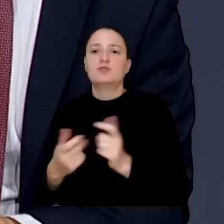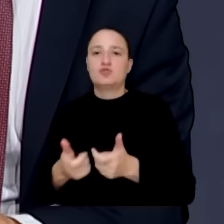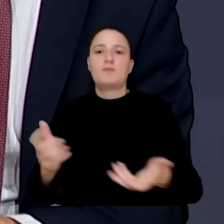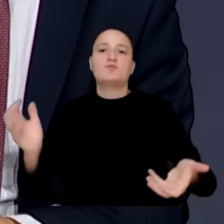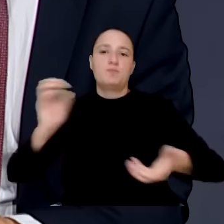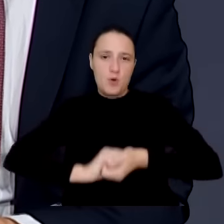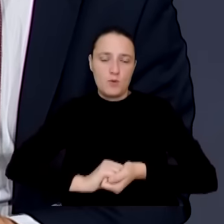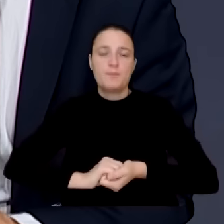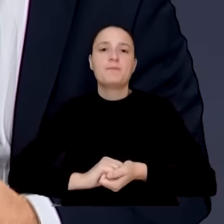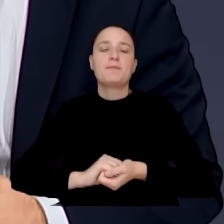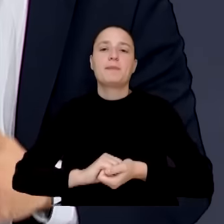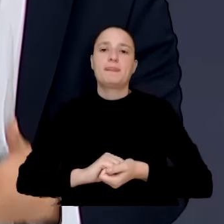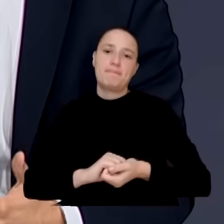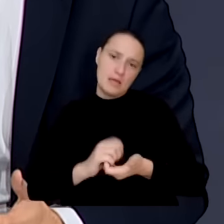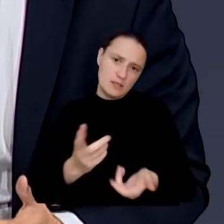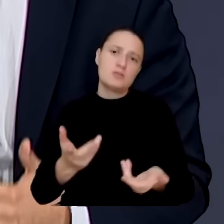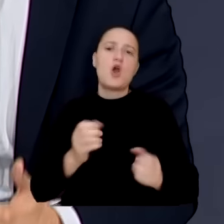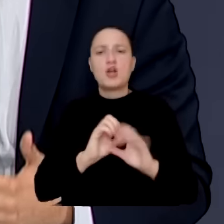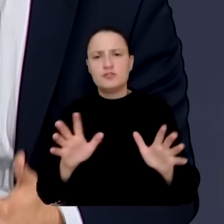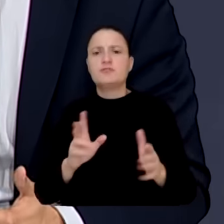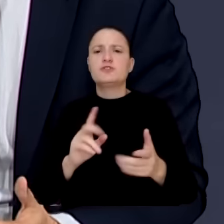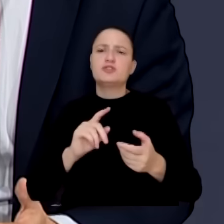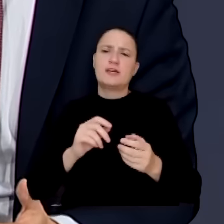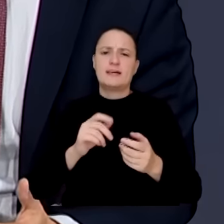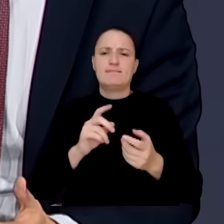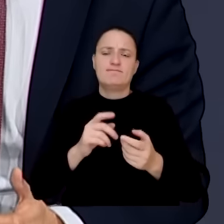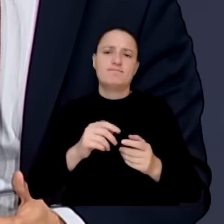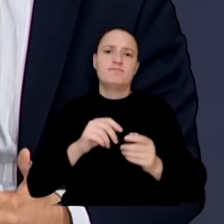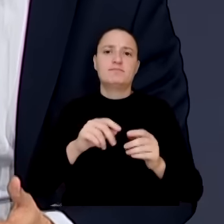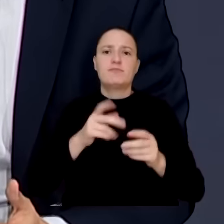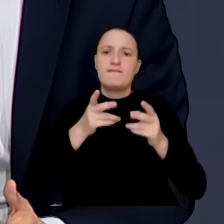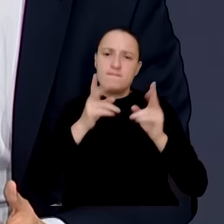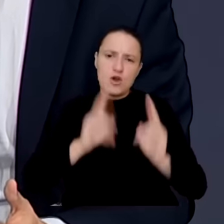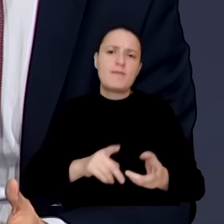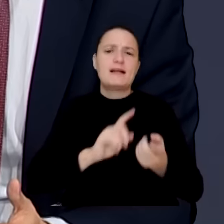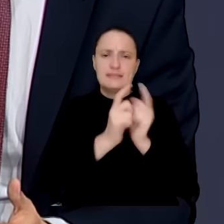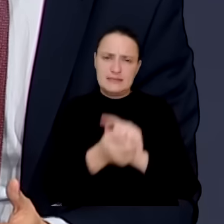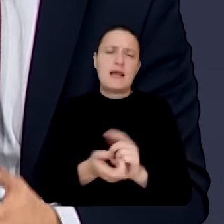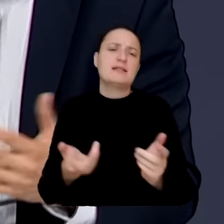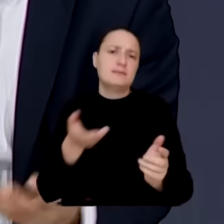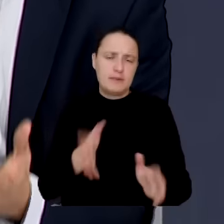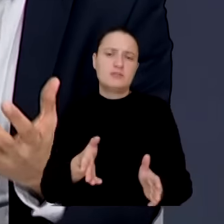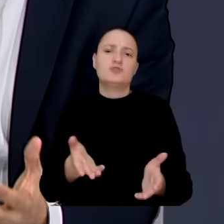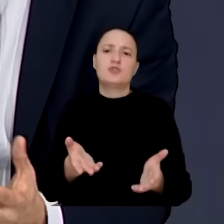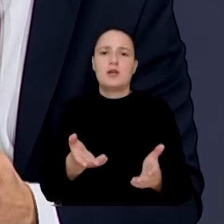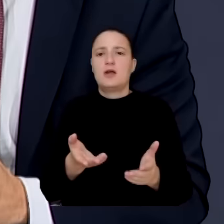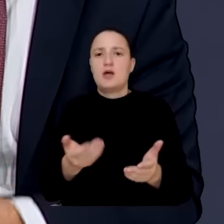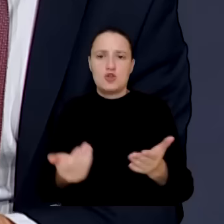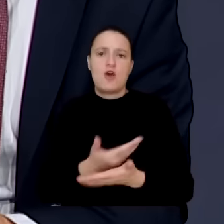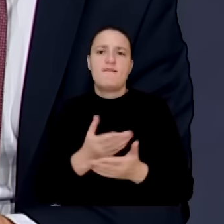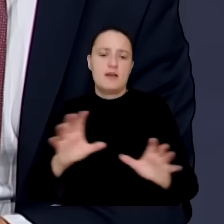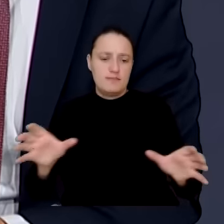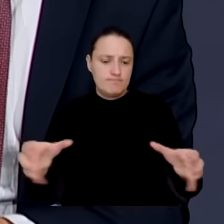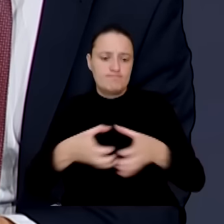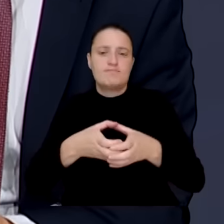zjednoczenie i oprócz oczywiście takich zmian stricte formalnych statutowych związanych z powołaniem nowego ciała takiego komplementarnego jeżeli